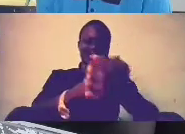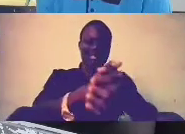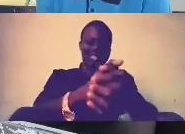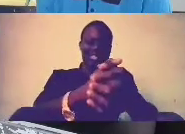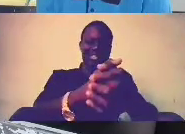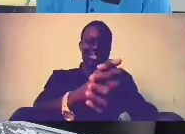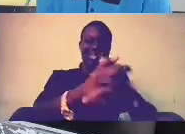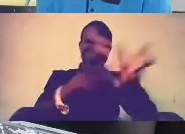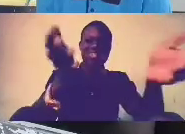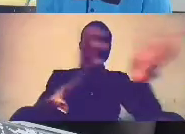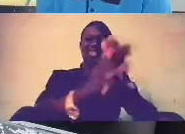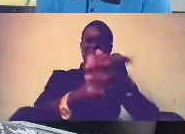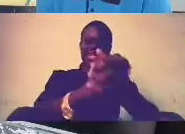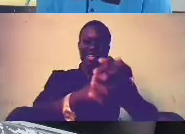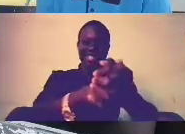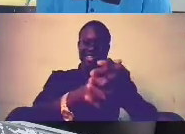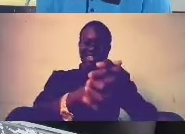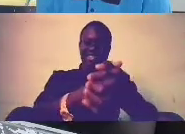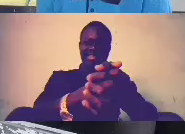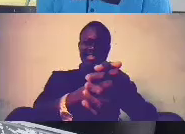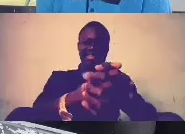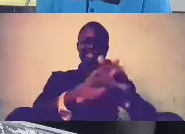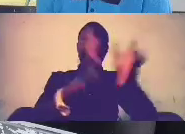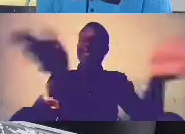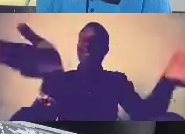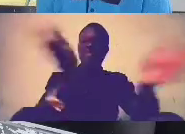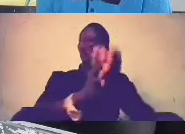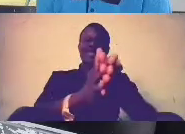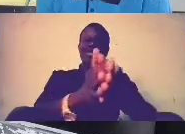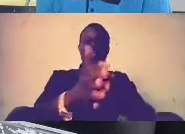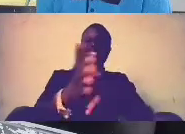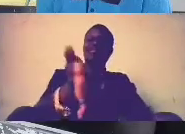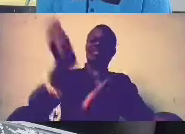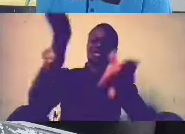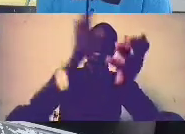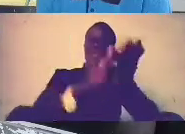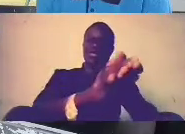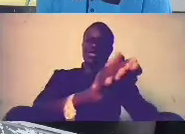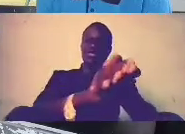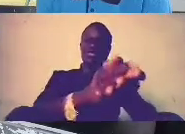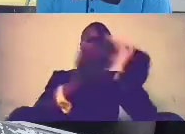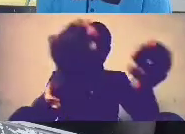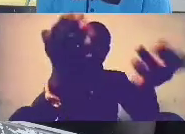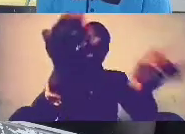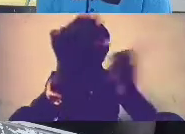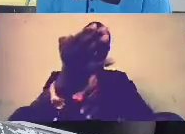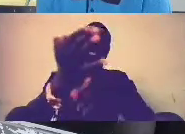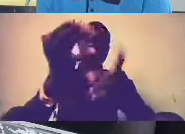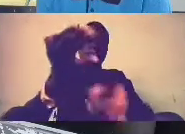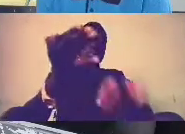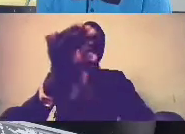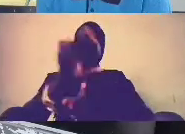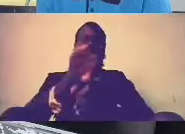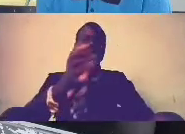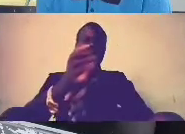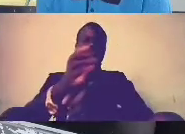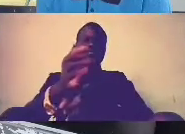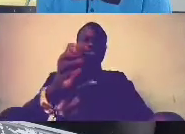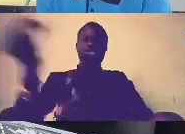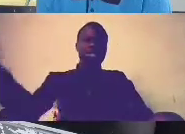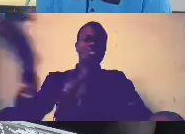tu ne le sais pas, ça serait dommage. Donc, vas-en pour construire. Tu vas commencer soit payer